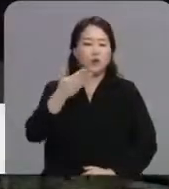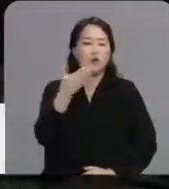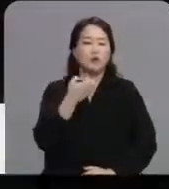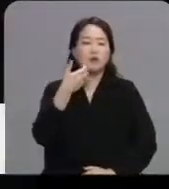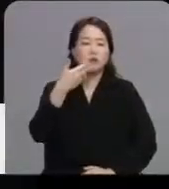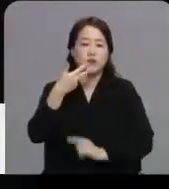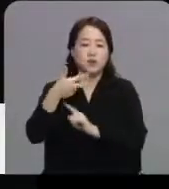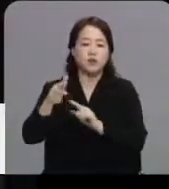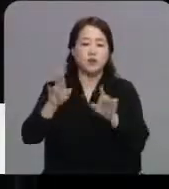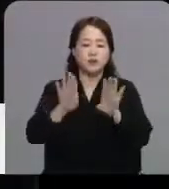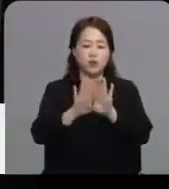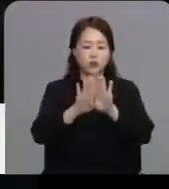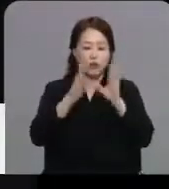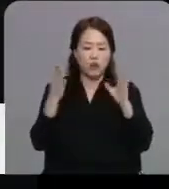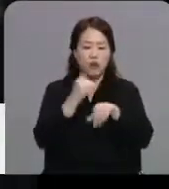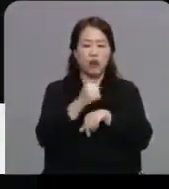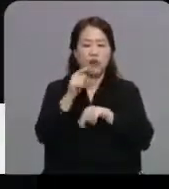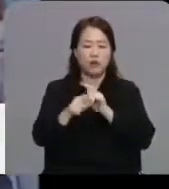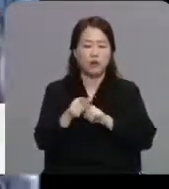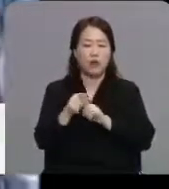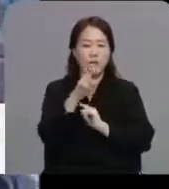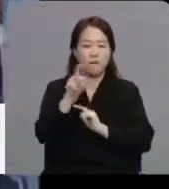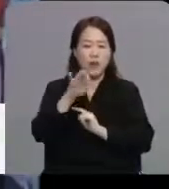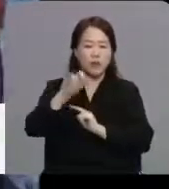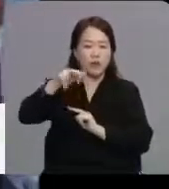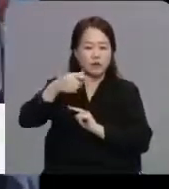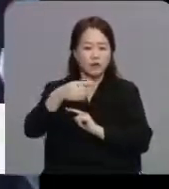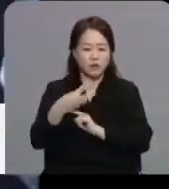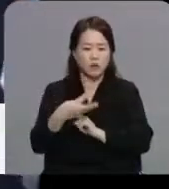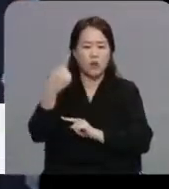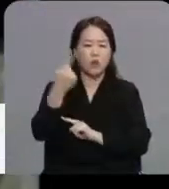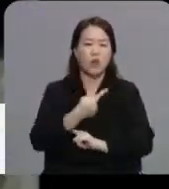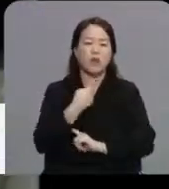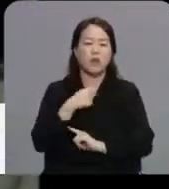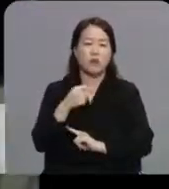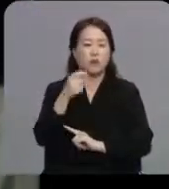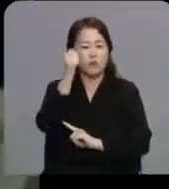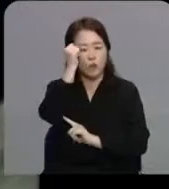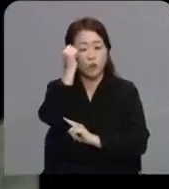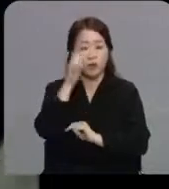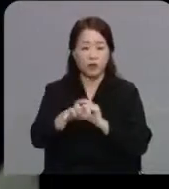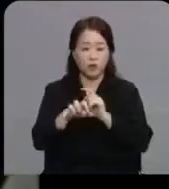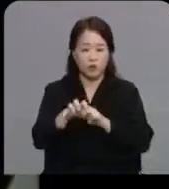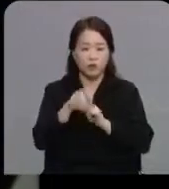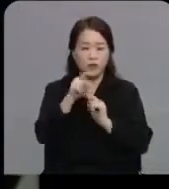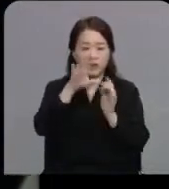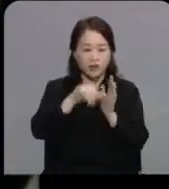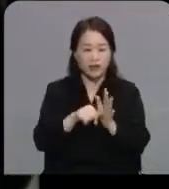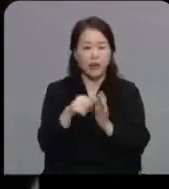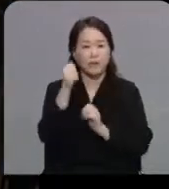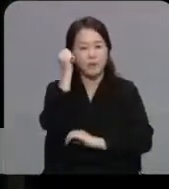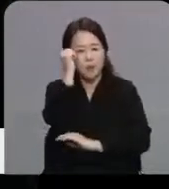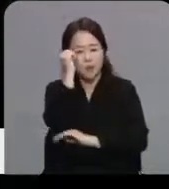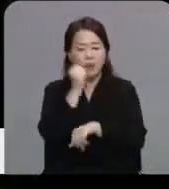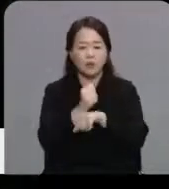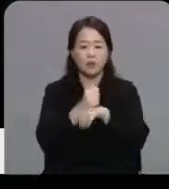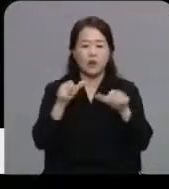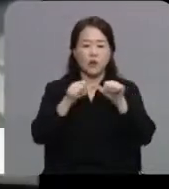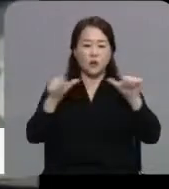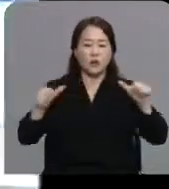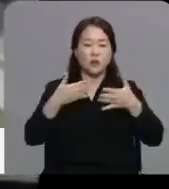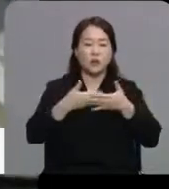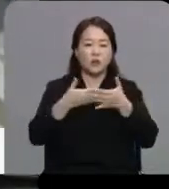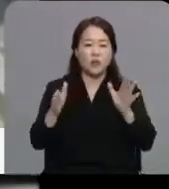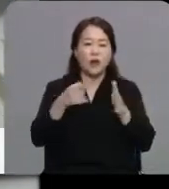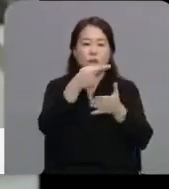호텔은 세계적인 팝스타 마이클 잭슨이 방문했던 곳이기도 합니다. 당시 마이클 잭슨이 머물렀던 5층 객실은